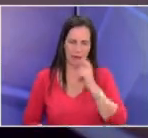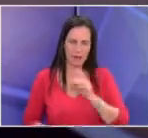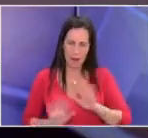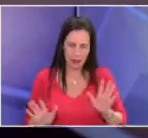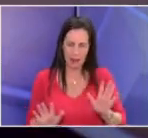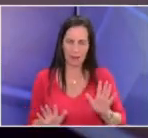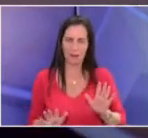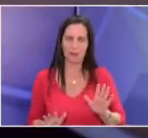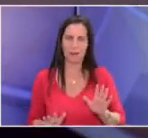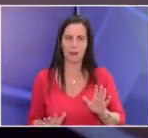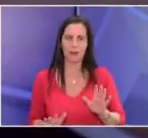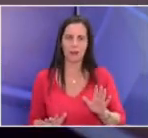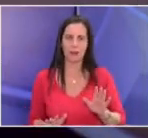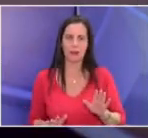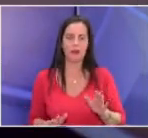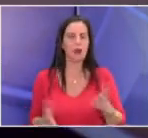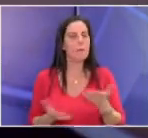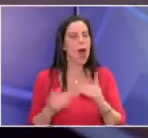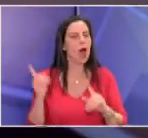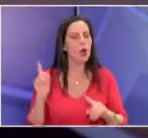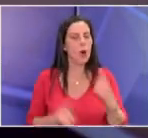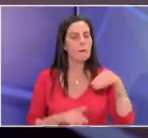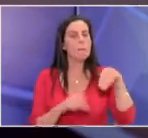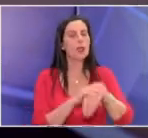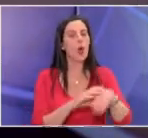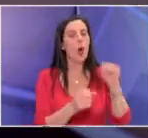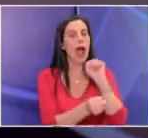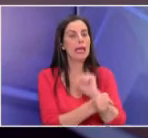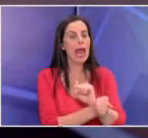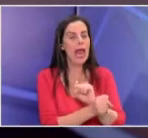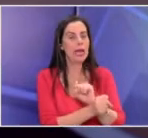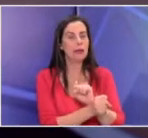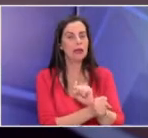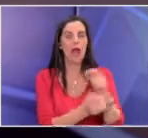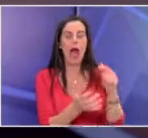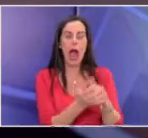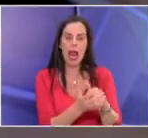מנהלת שירות, אבחון ושיקום בקהילה ברשות השיקום האסיר, נכון? נכון מאוד.